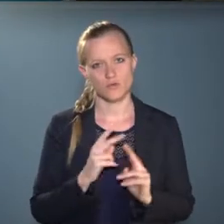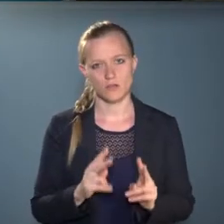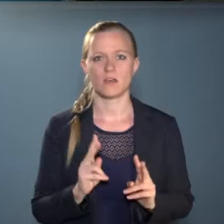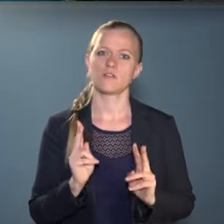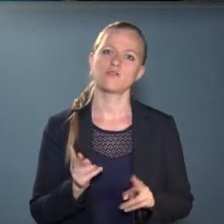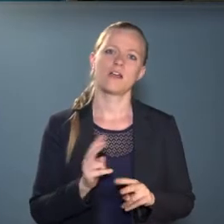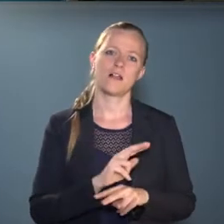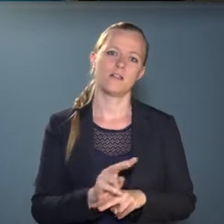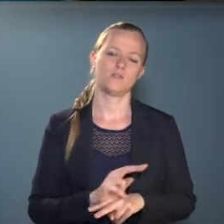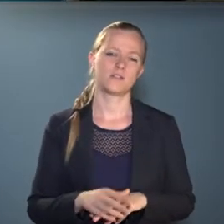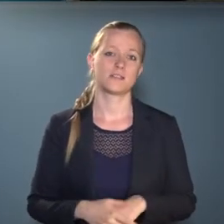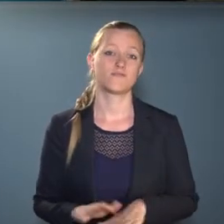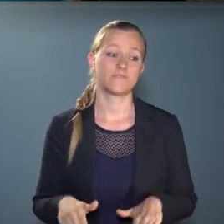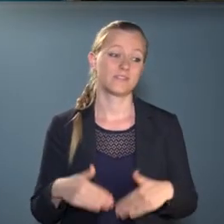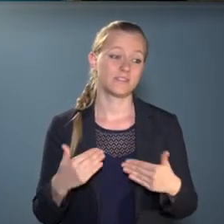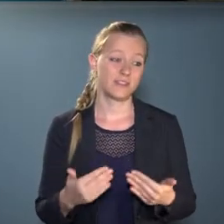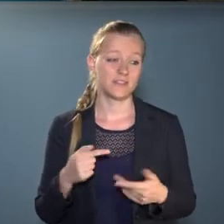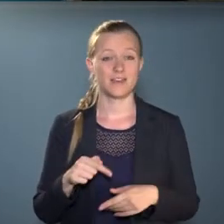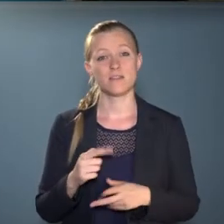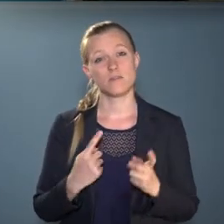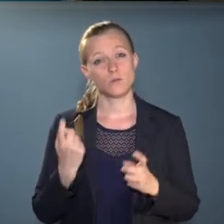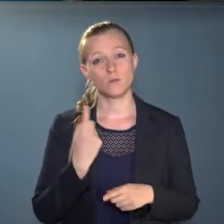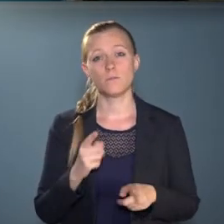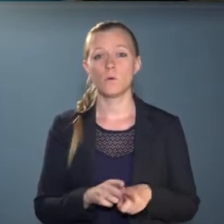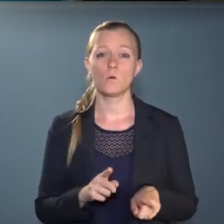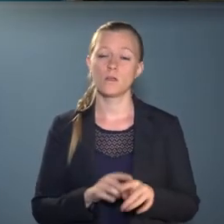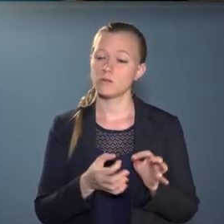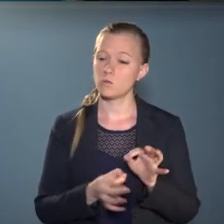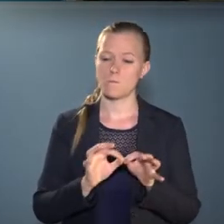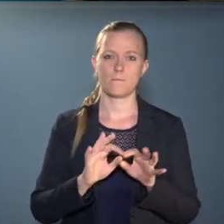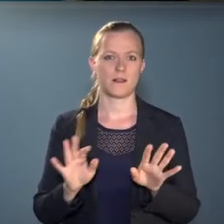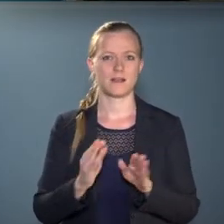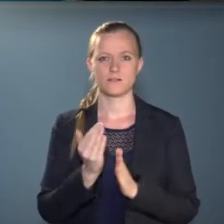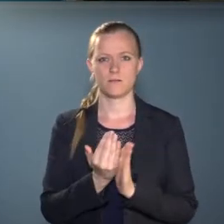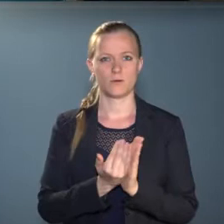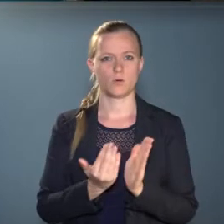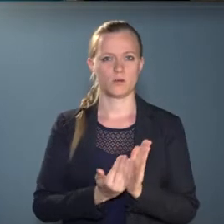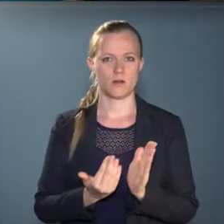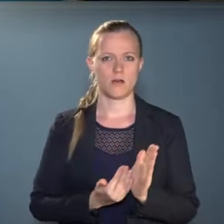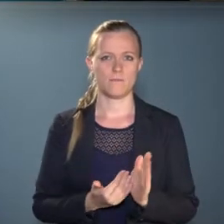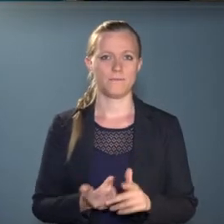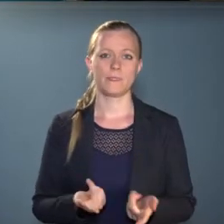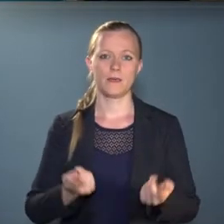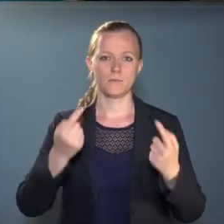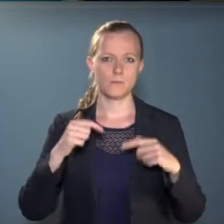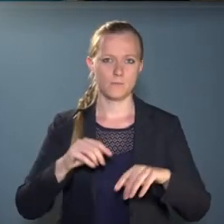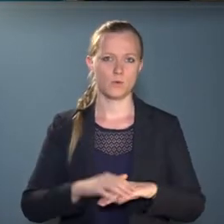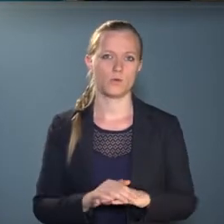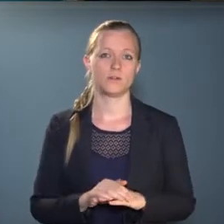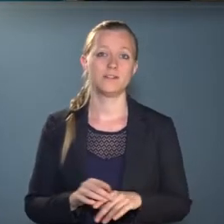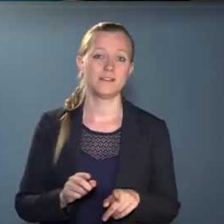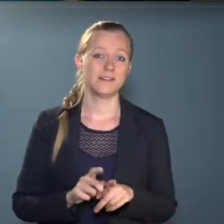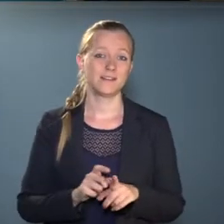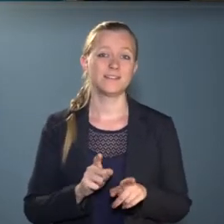ellenőrzése. Tehát ez egy, azt gondolom, hogy ez olyan komplex program, amiből így